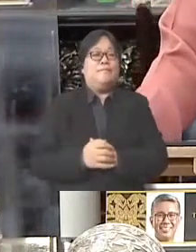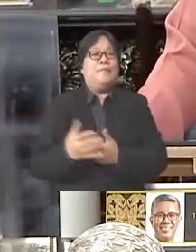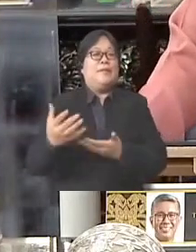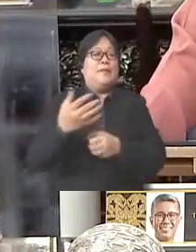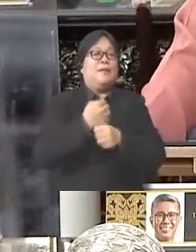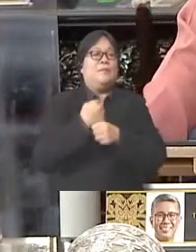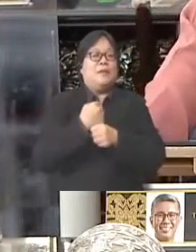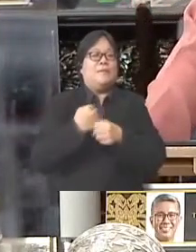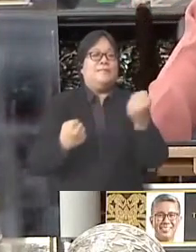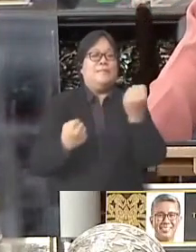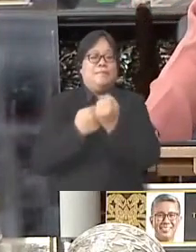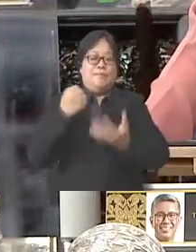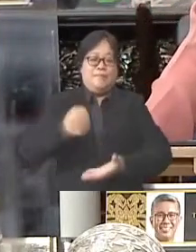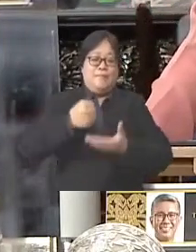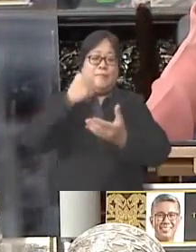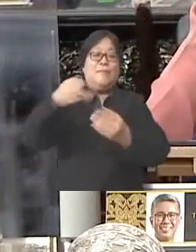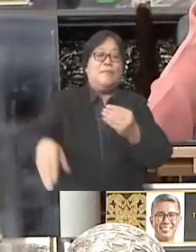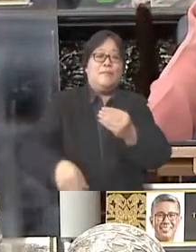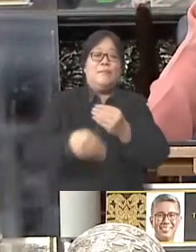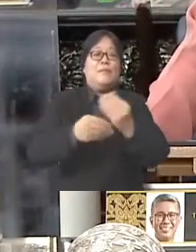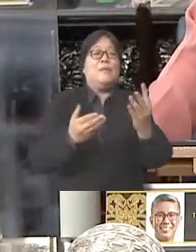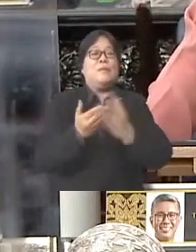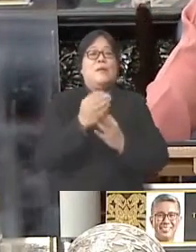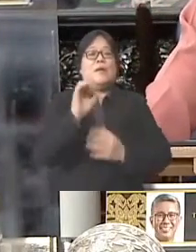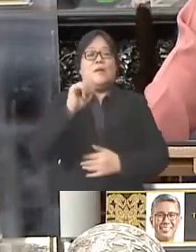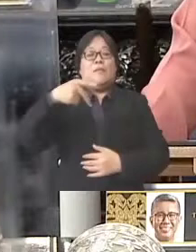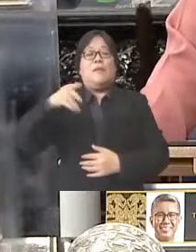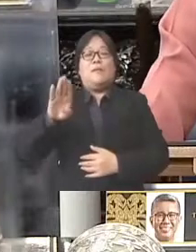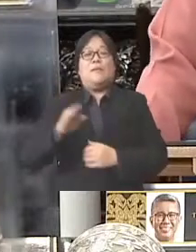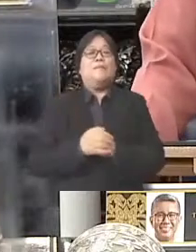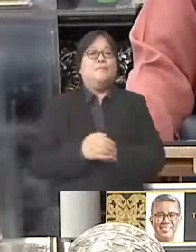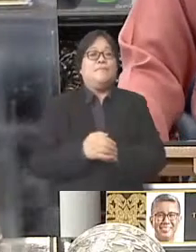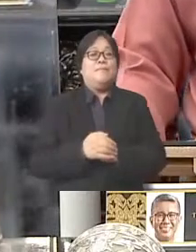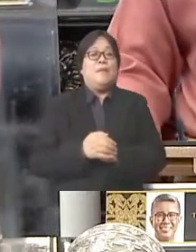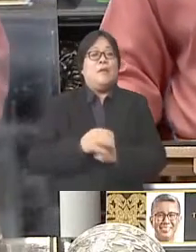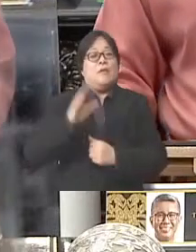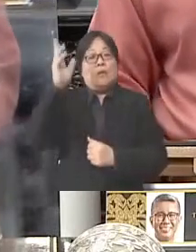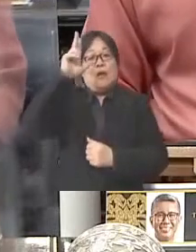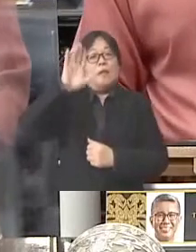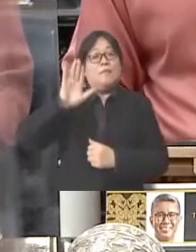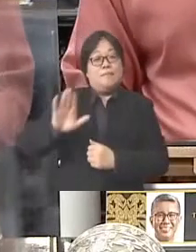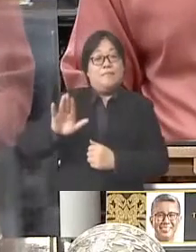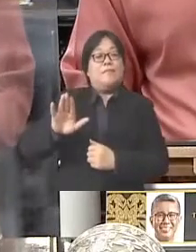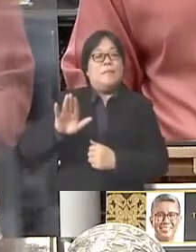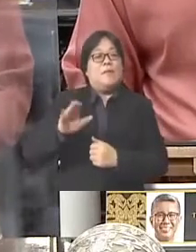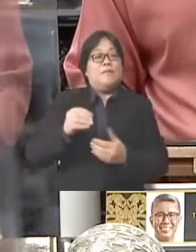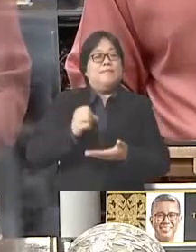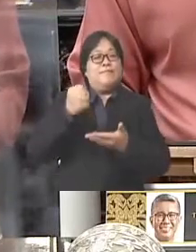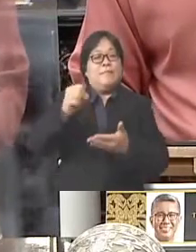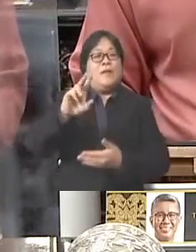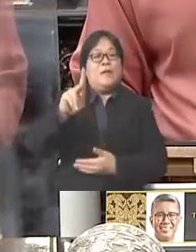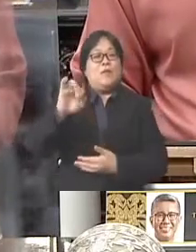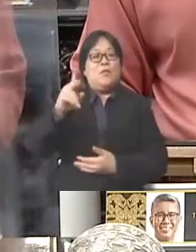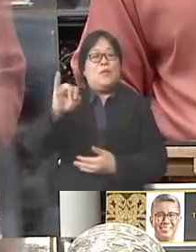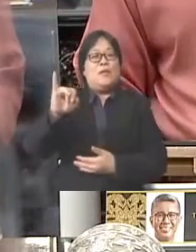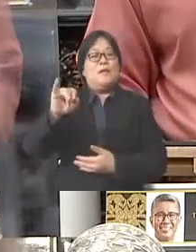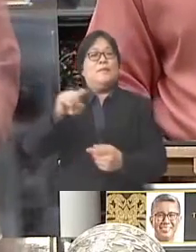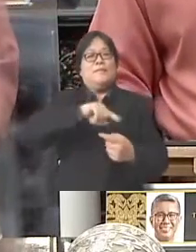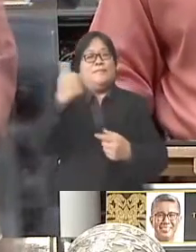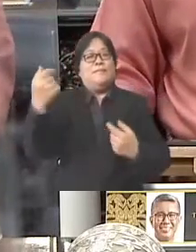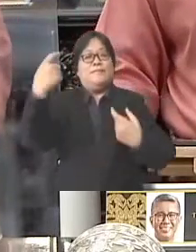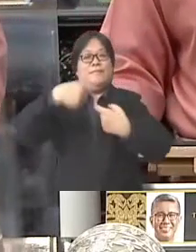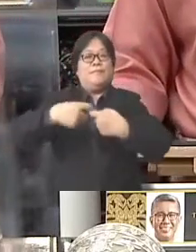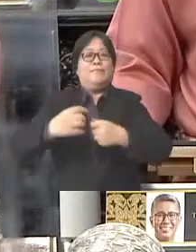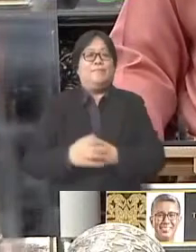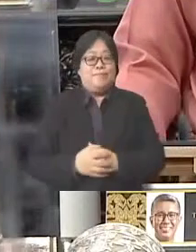mendapat suntikan dana tambahan lagi sebuah SBB milik kerajaan dalam bentuk cuma equity atau instrumen lainnya